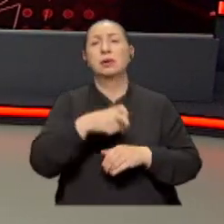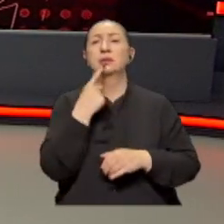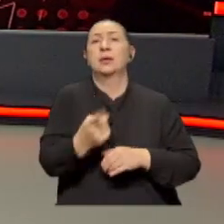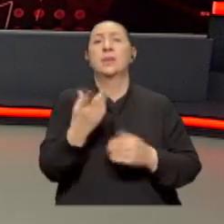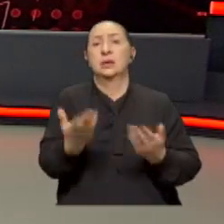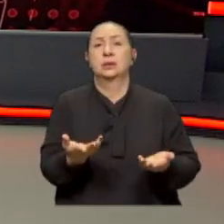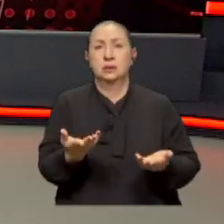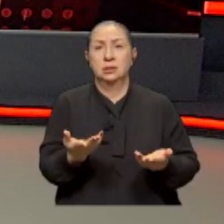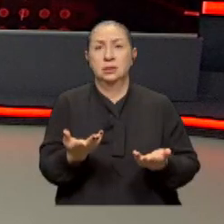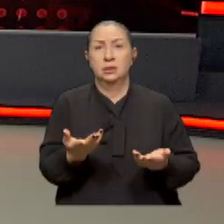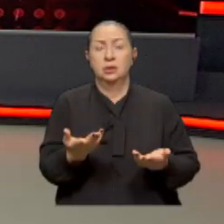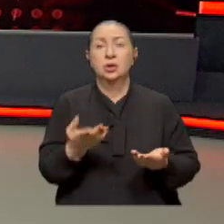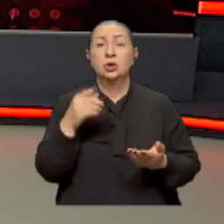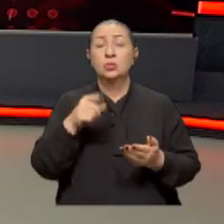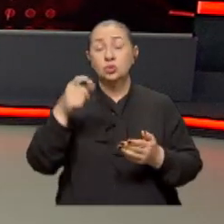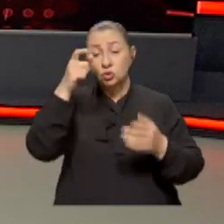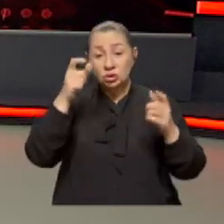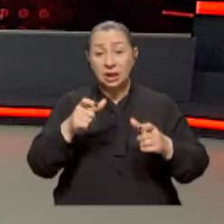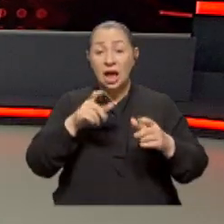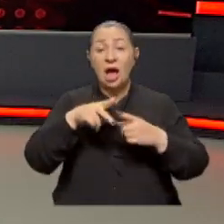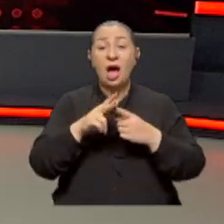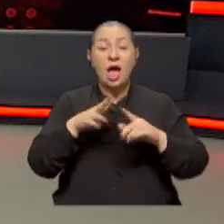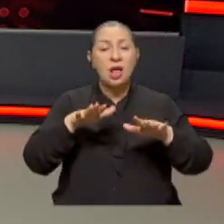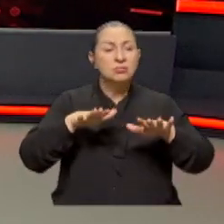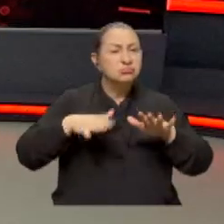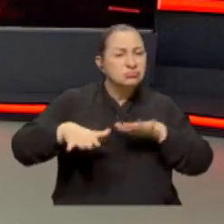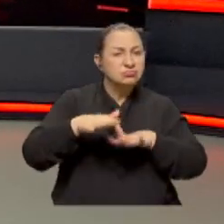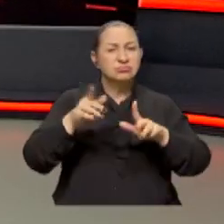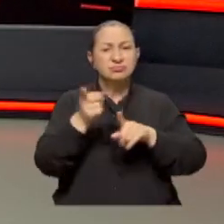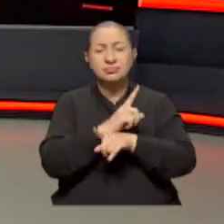demektir. Bu ülkedeki ayarları bozar dedik.